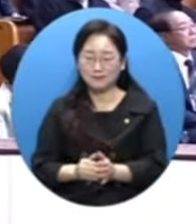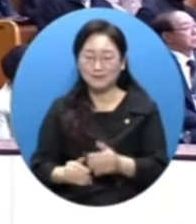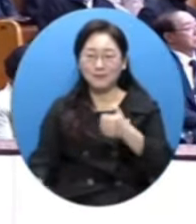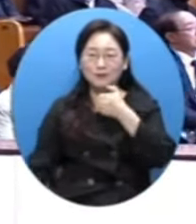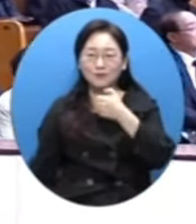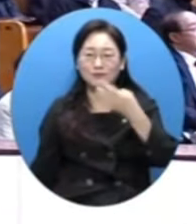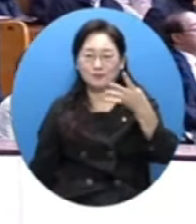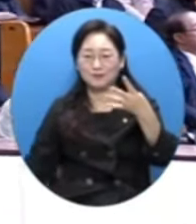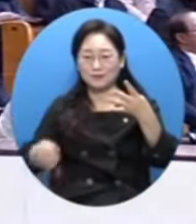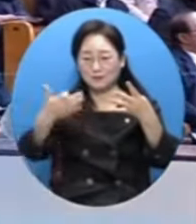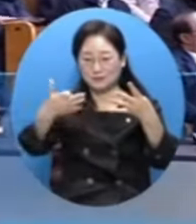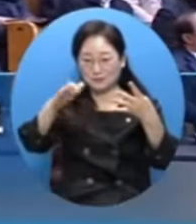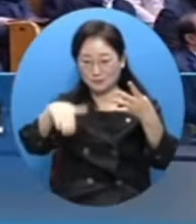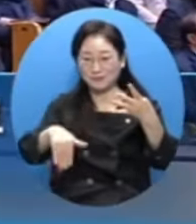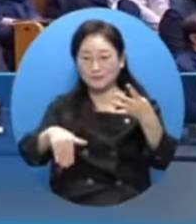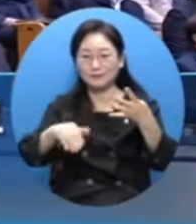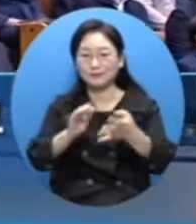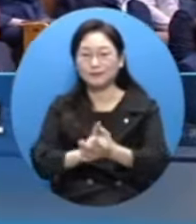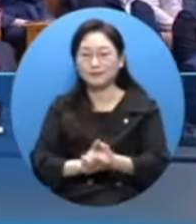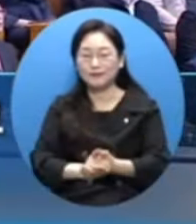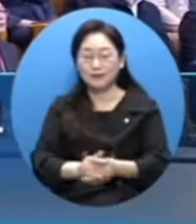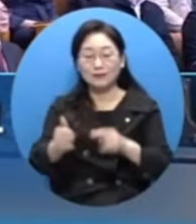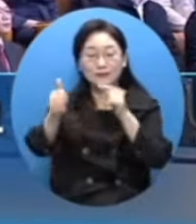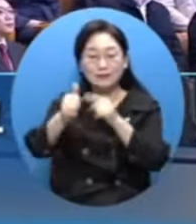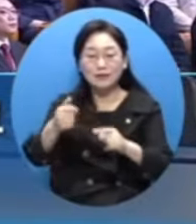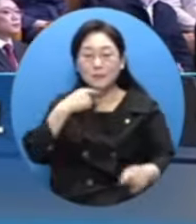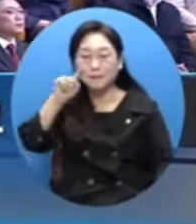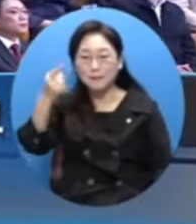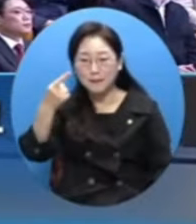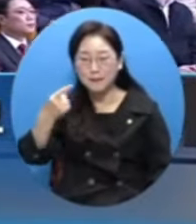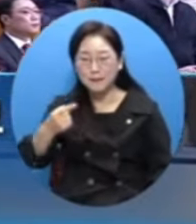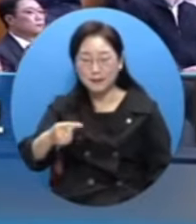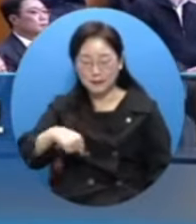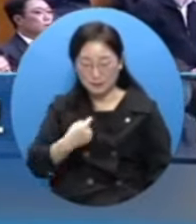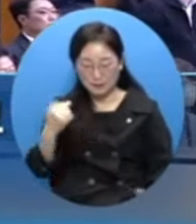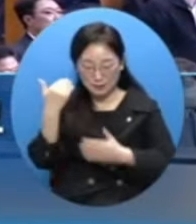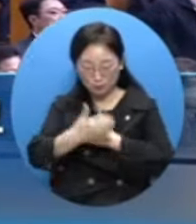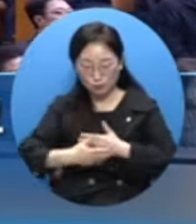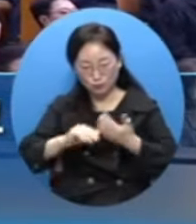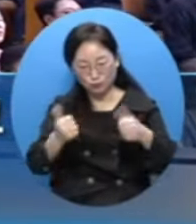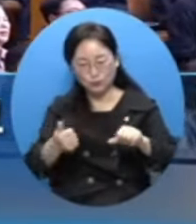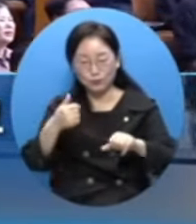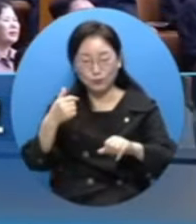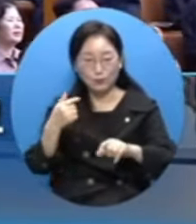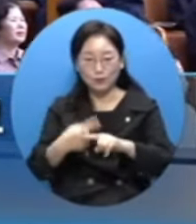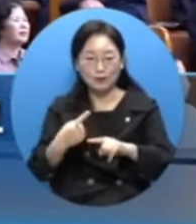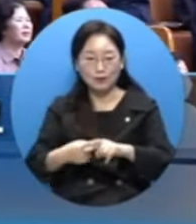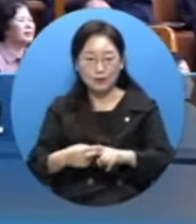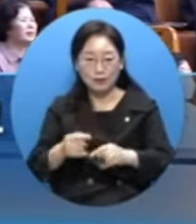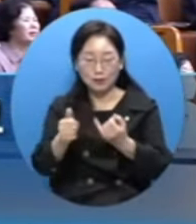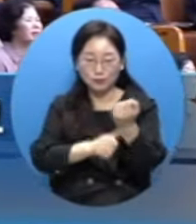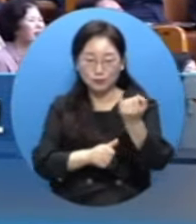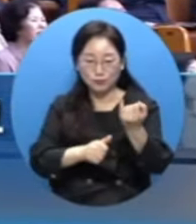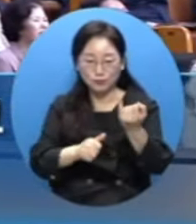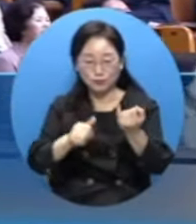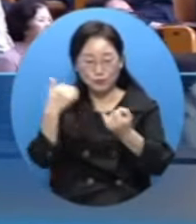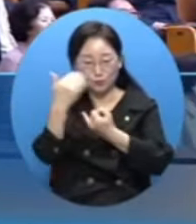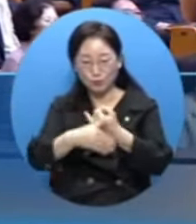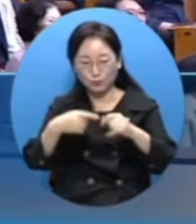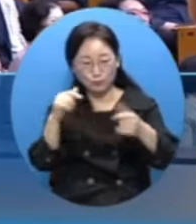로마서 4장 19절로 21절은 말씀합니다. 그가 백산화 되어 자기 몸에 죽은 것 같고 살아있을 때가 죽은 것 같음을 알고도